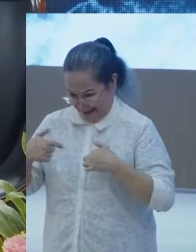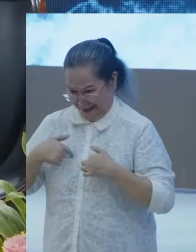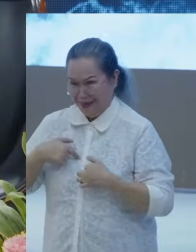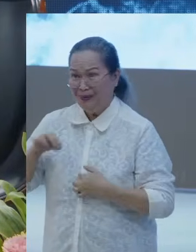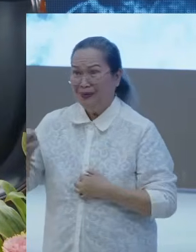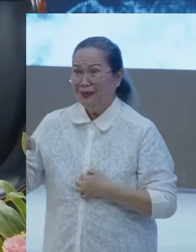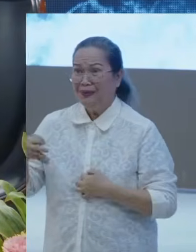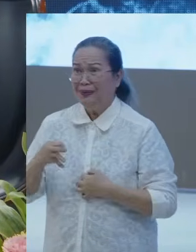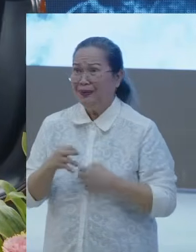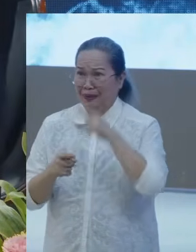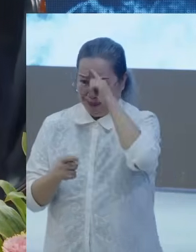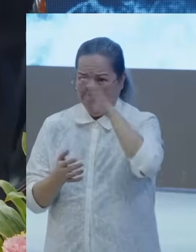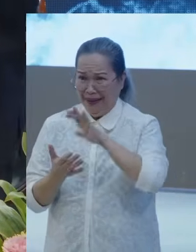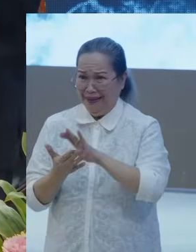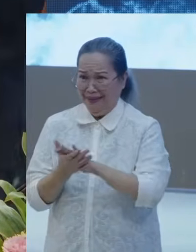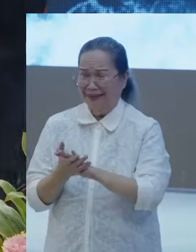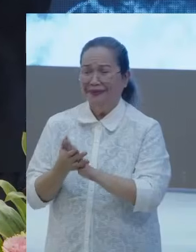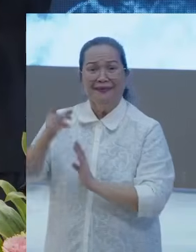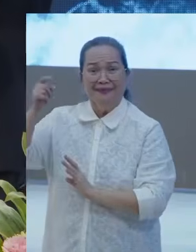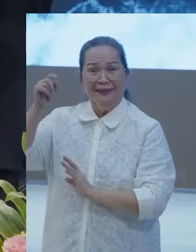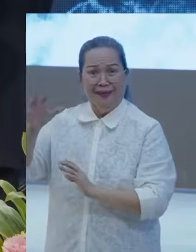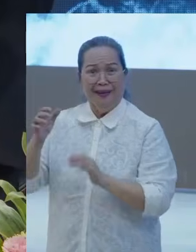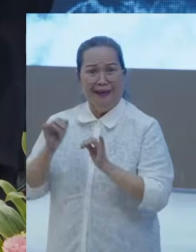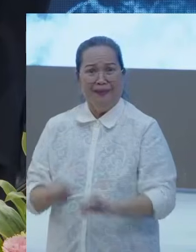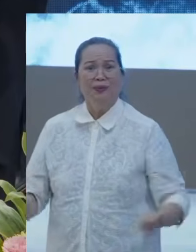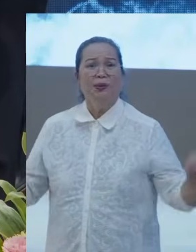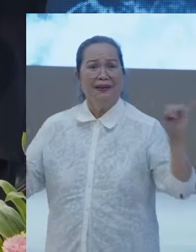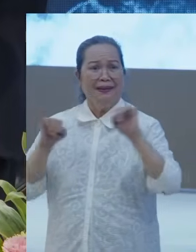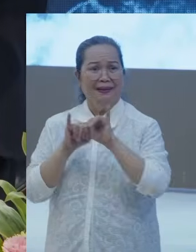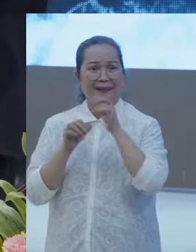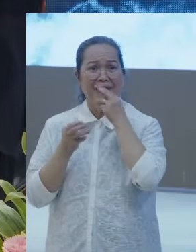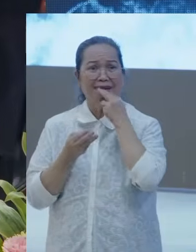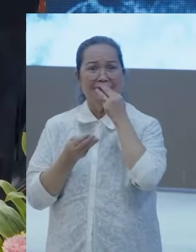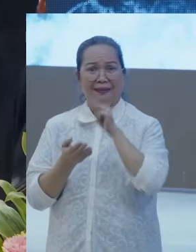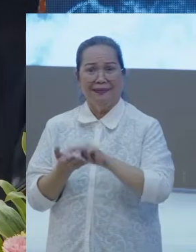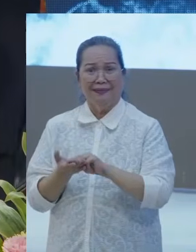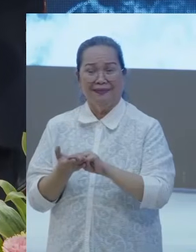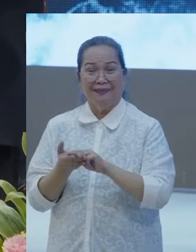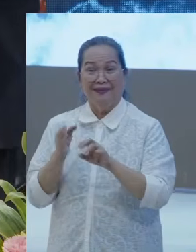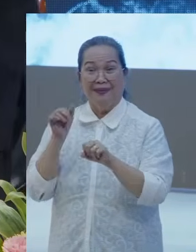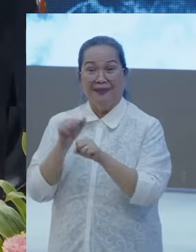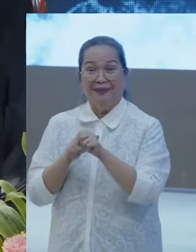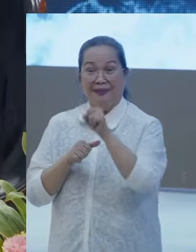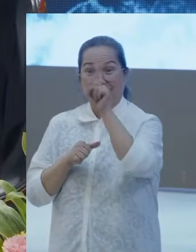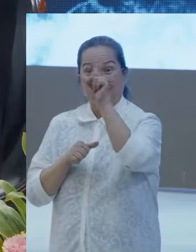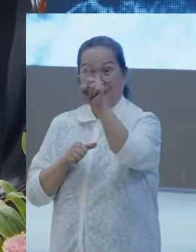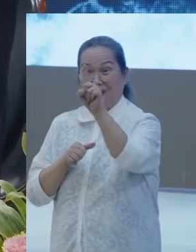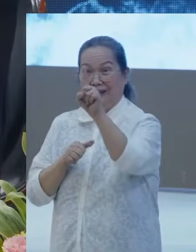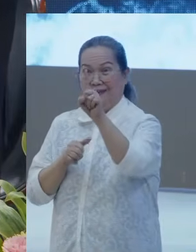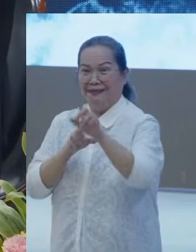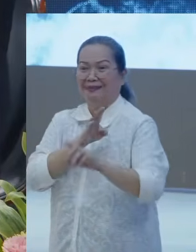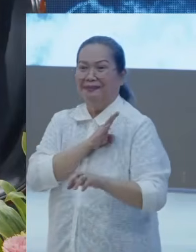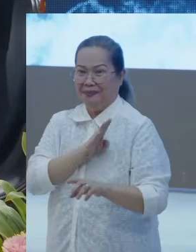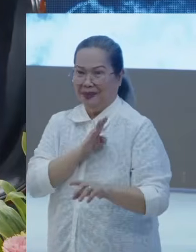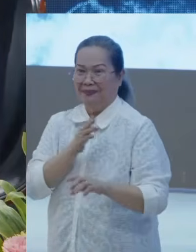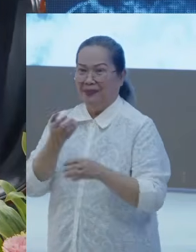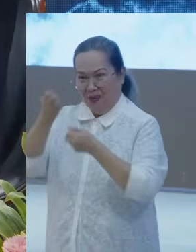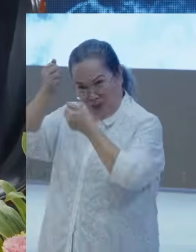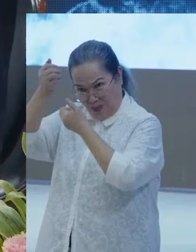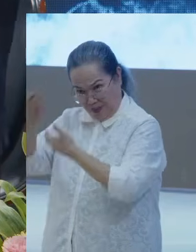pinahatid sa kanyang mensahe ng Diyos ay mahalaga. Kaya naman siya siguro nagkaroon ng lakas ng loob na